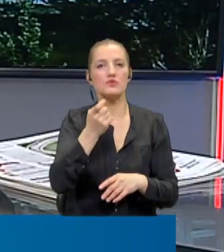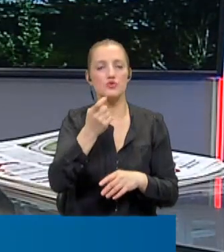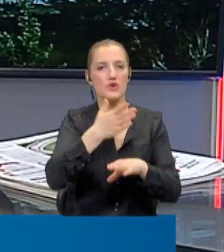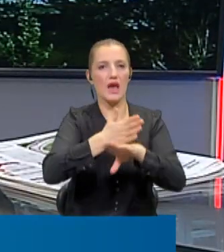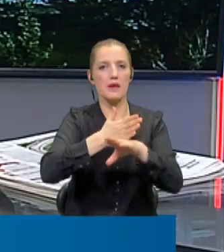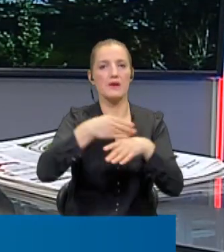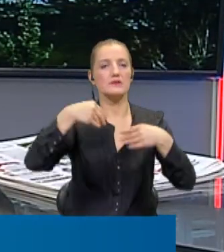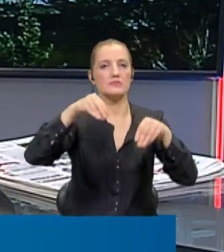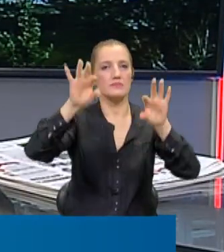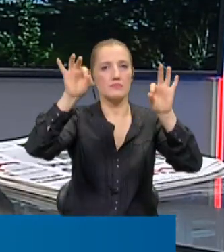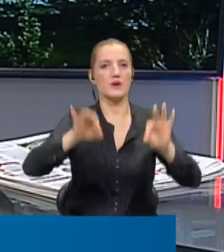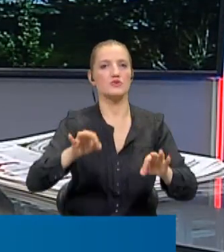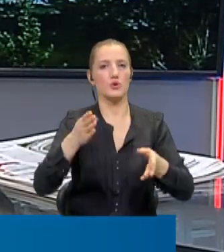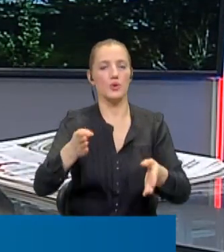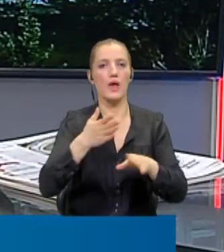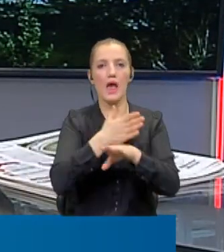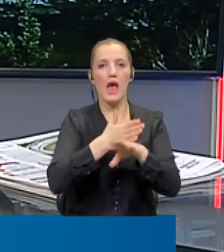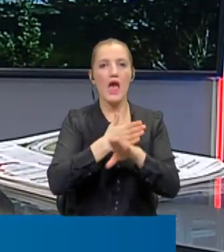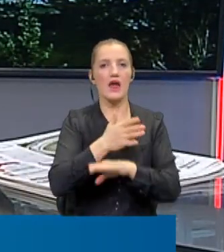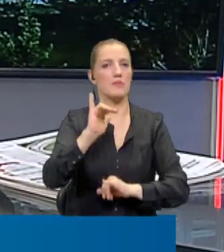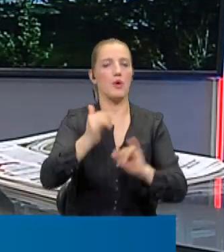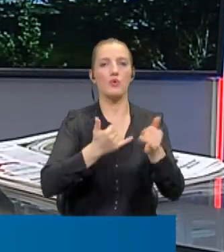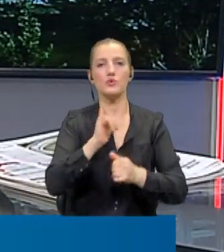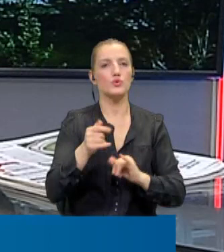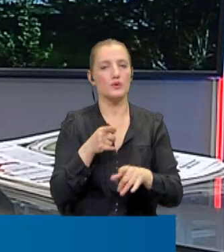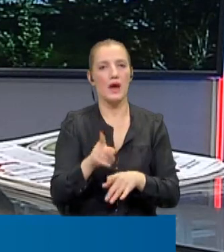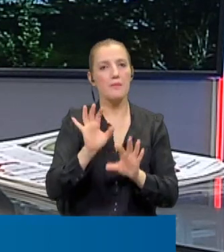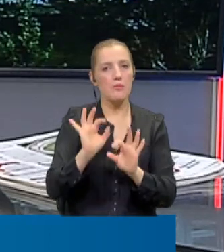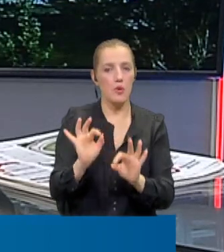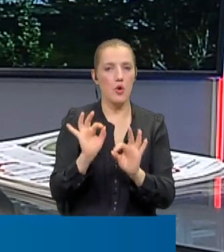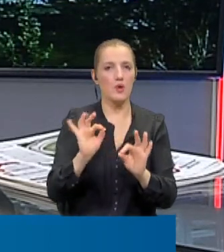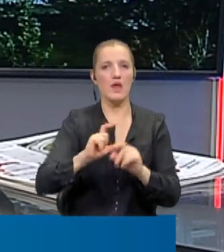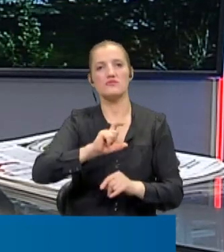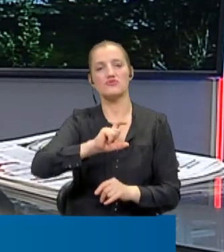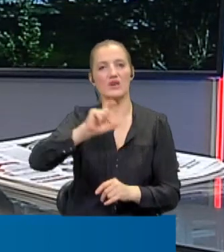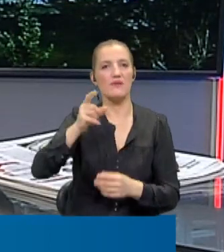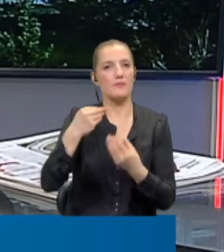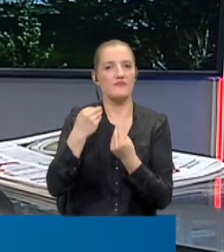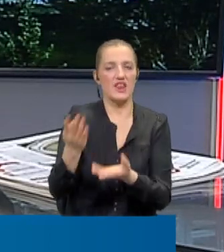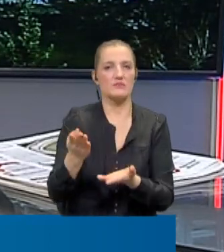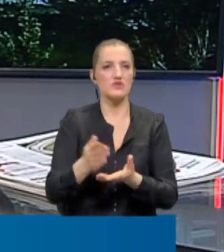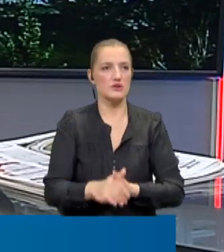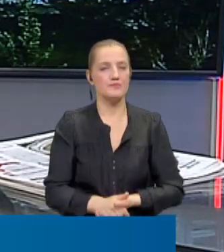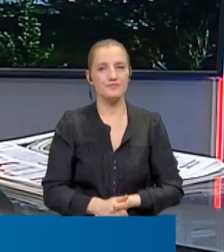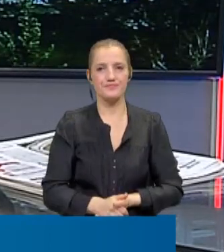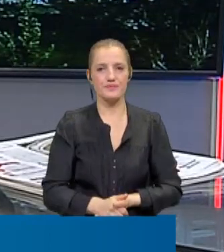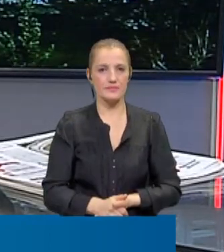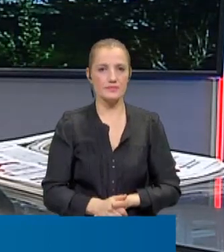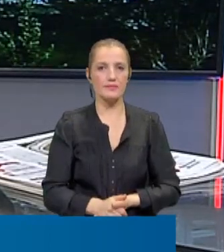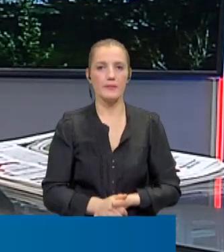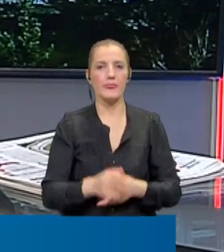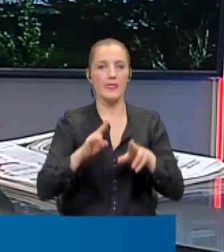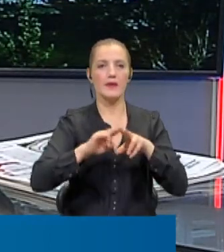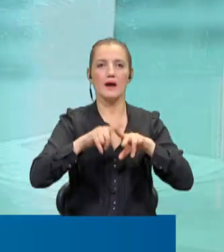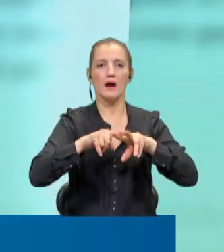ekmek satışına başlıyor ekmek oyununa böyle anlamlı bir cevap denilmiş ne güzel olmuş